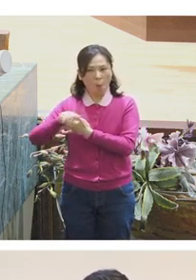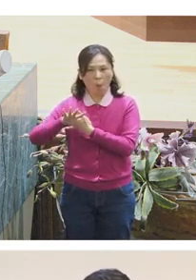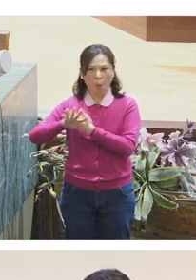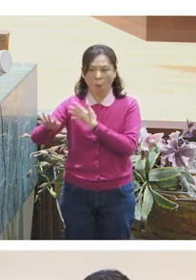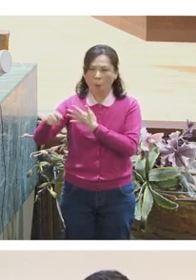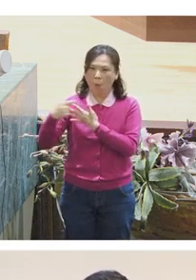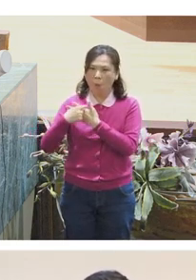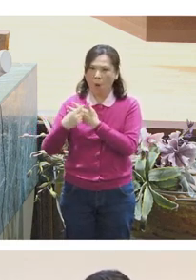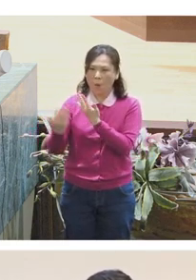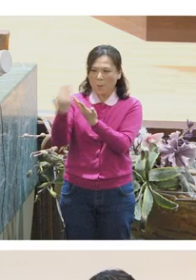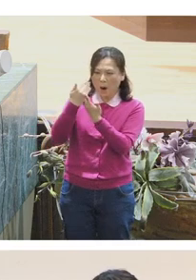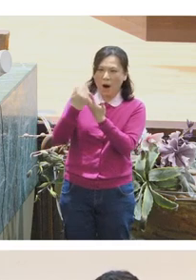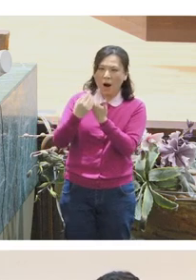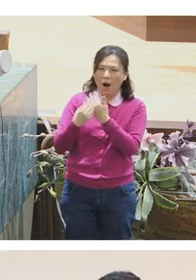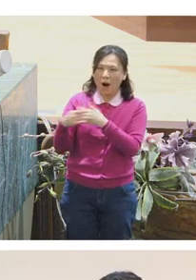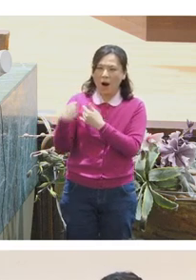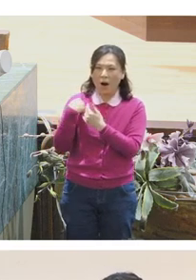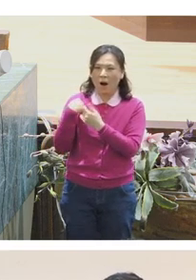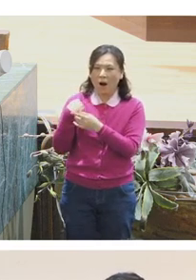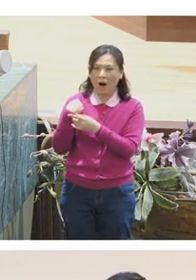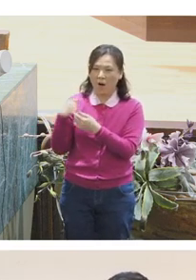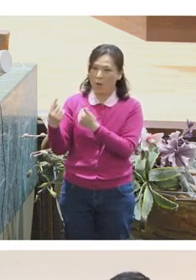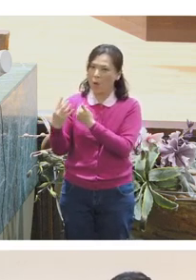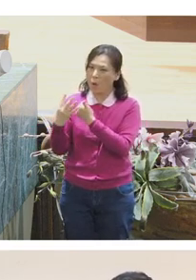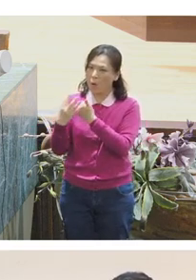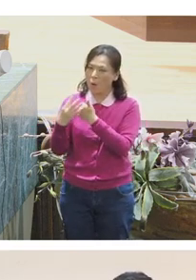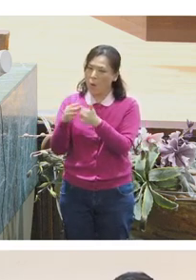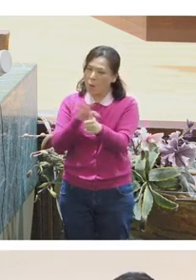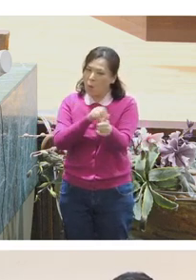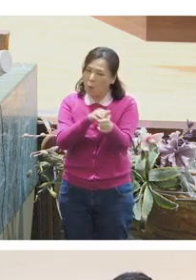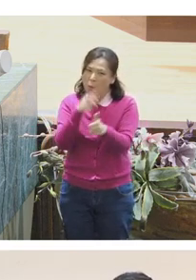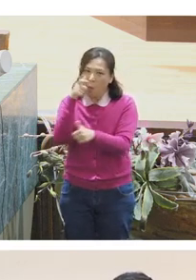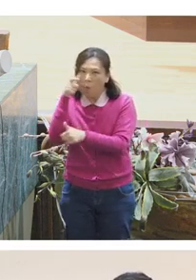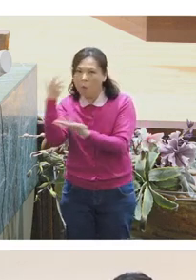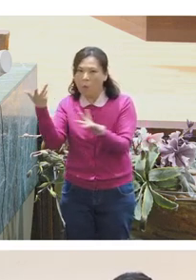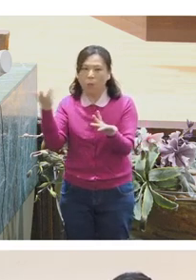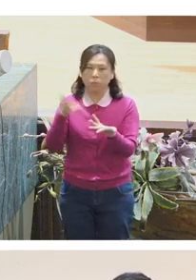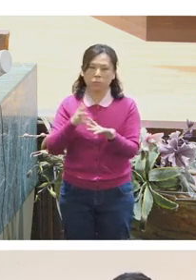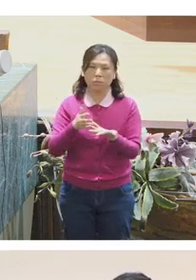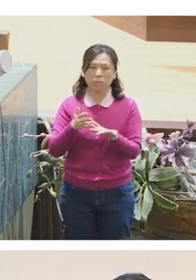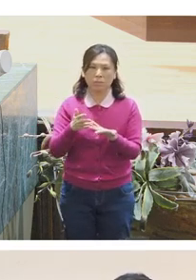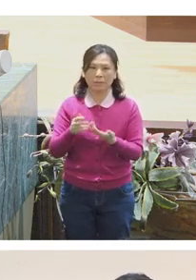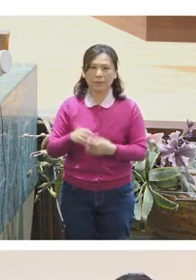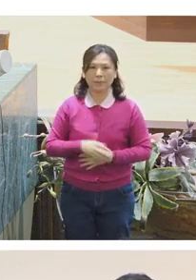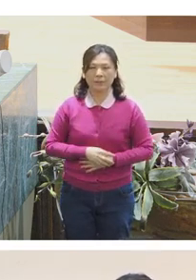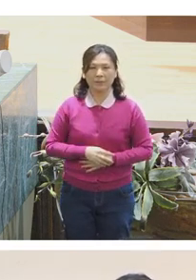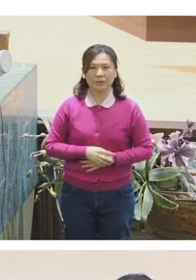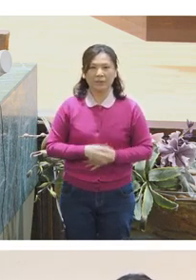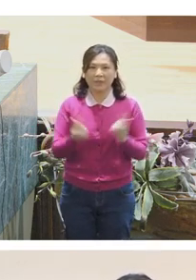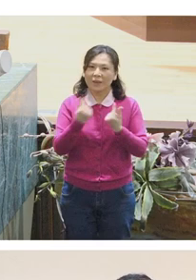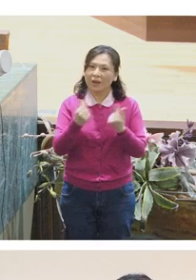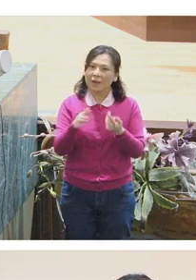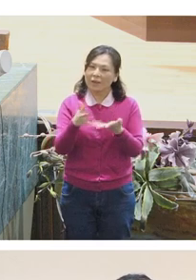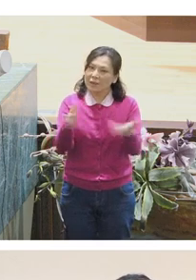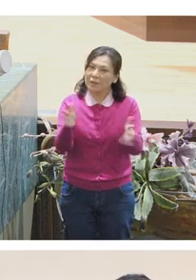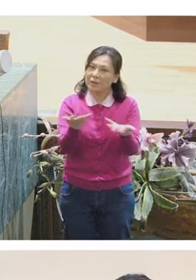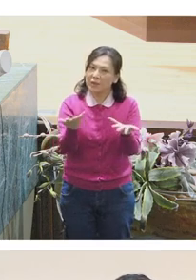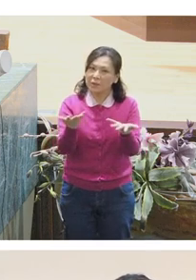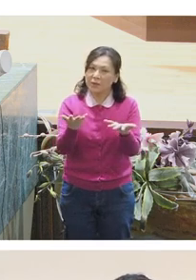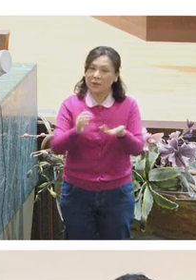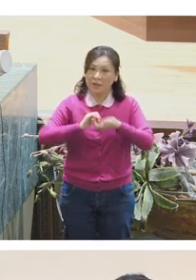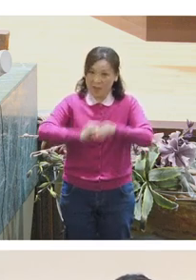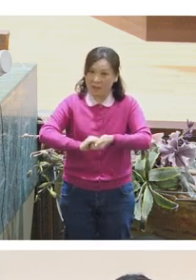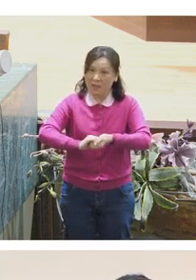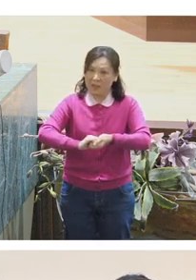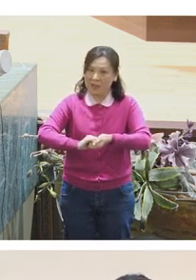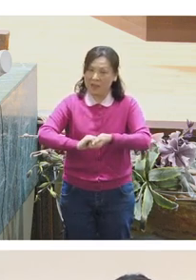去做才能够去做，才能够去怎么样？就好像很多东西不是一定要